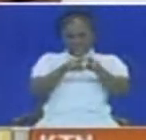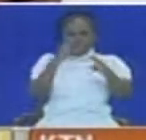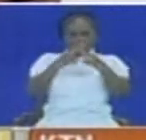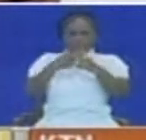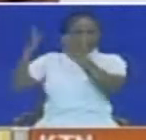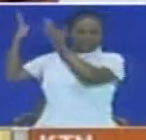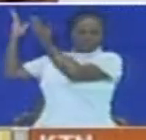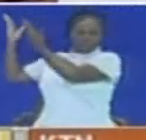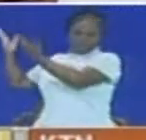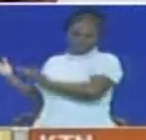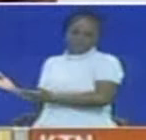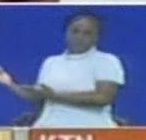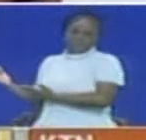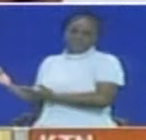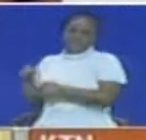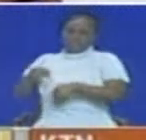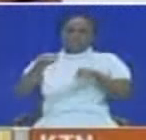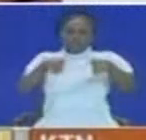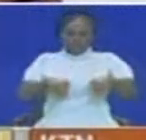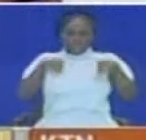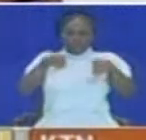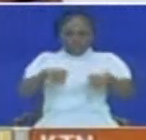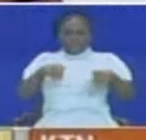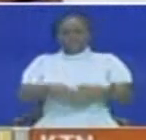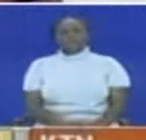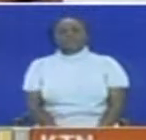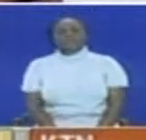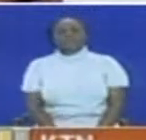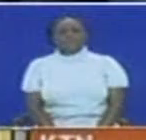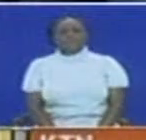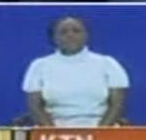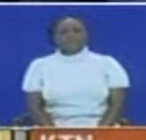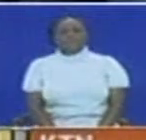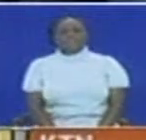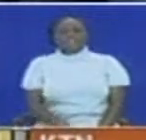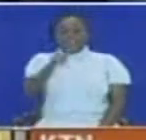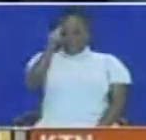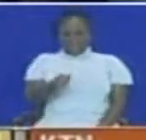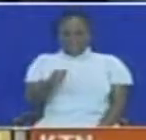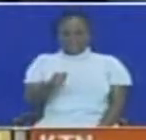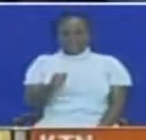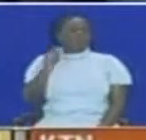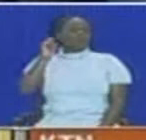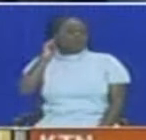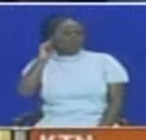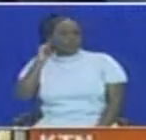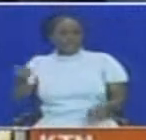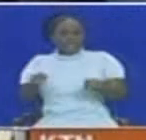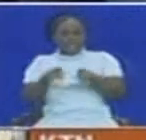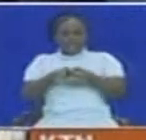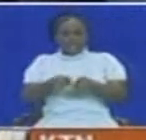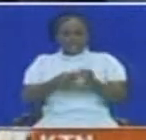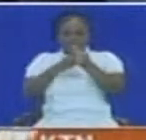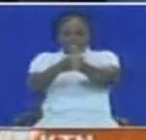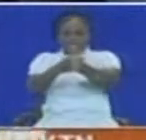Nzilani, Mutinga John, Farah Amin Sheikh Mohamed na Jaji Ruben Nyambati. Jaji Mkuu Willy Mutunga akiwa rais wa idara ya mahakama